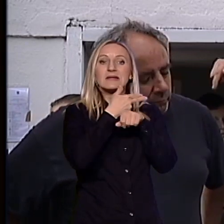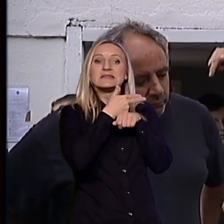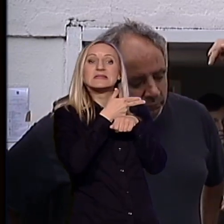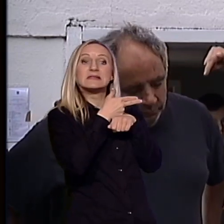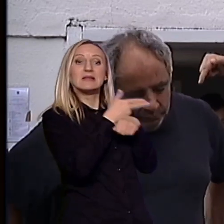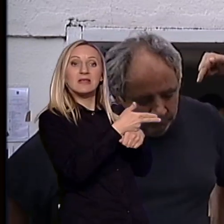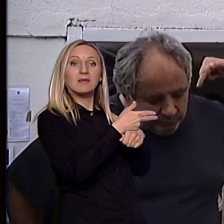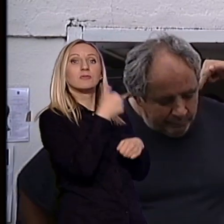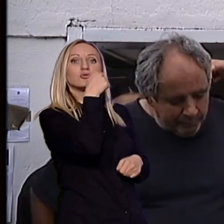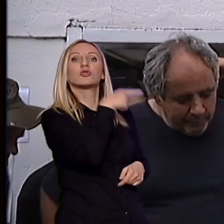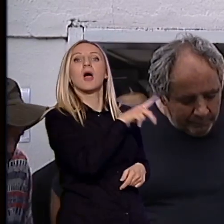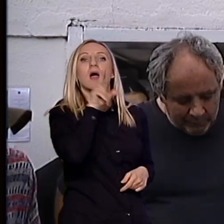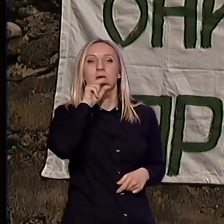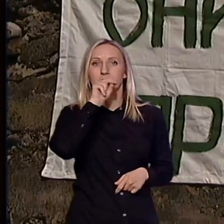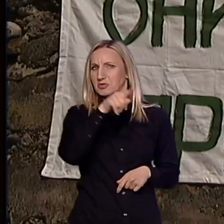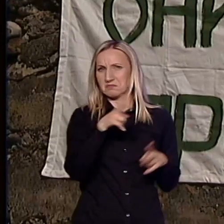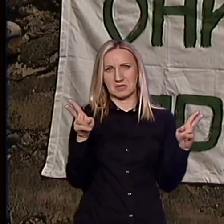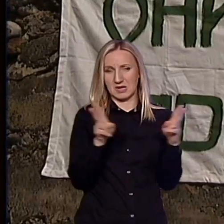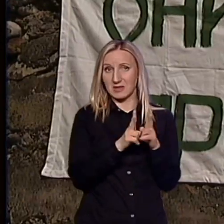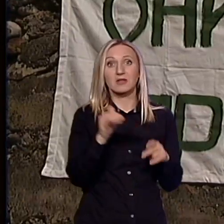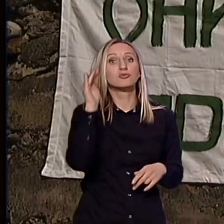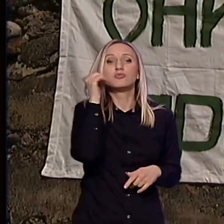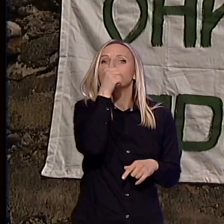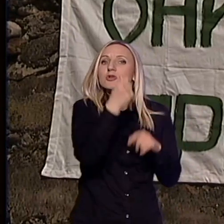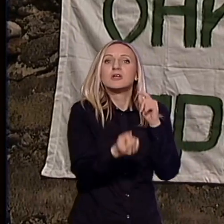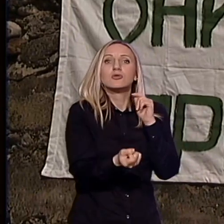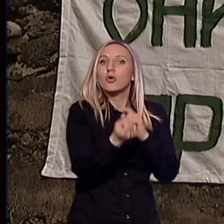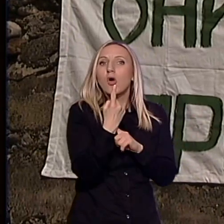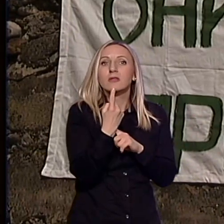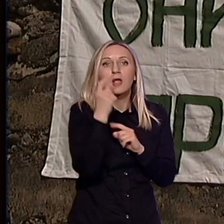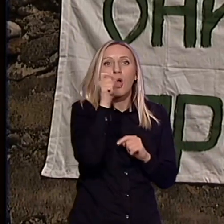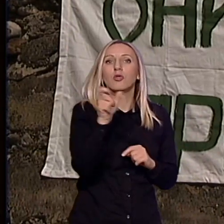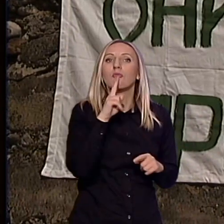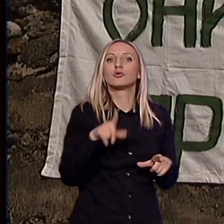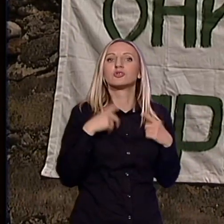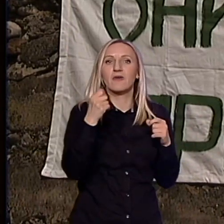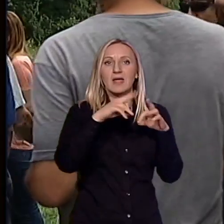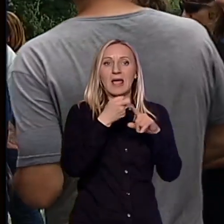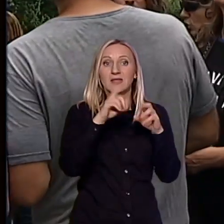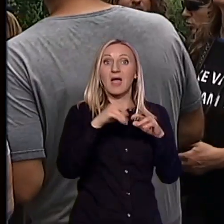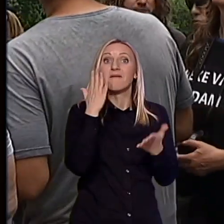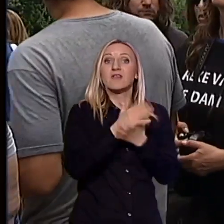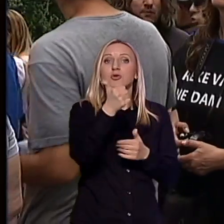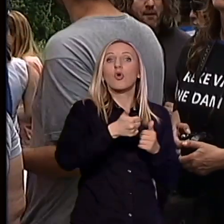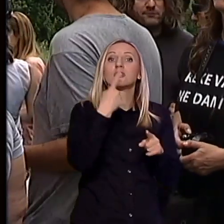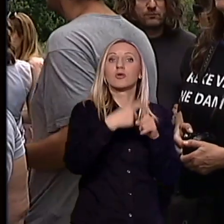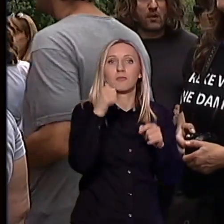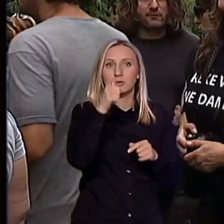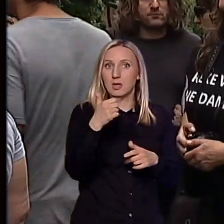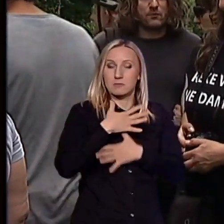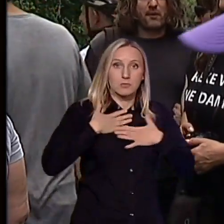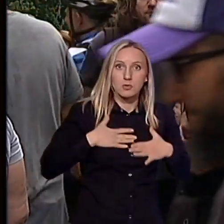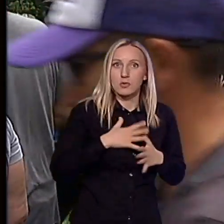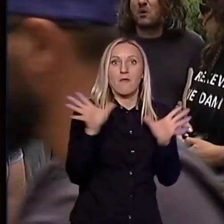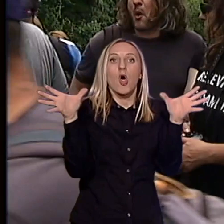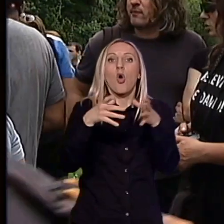zabeleži ovu njegovu priču koja je kratka, da čujemo šta se desilo ljudima u Rakiti. A u toku je već godinu i po dana ta priča. Brutalan